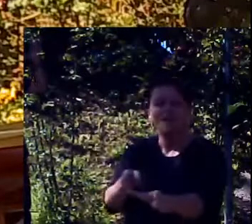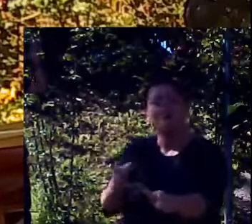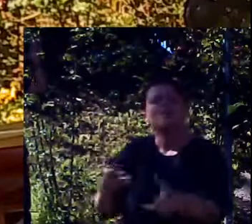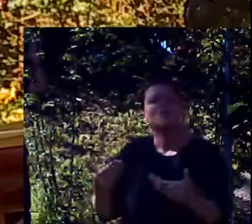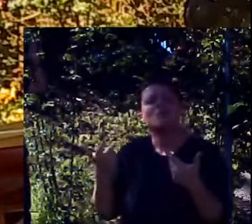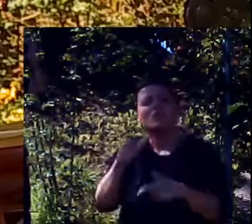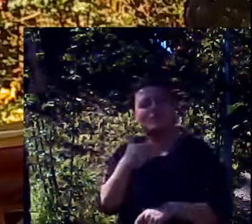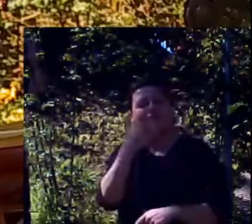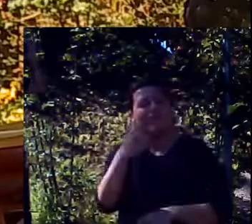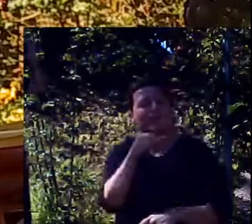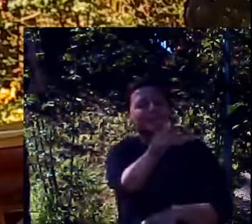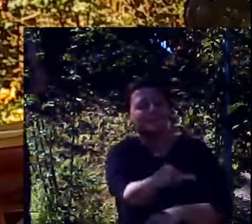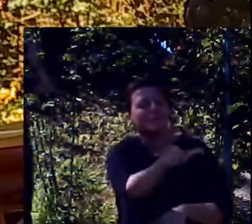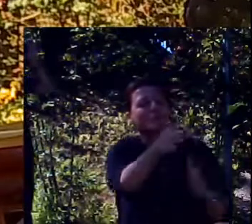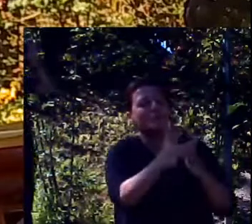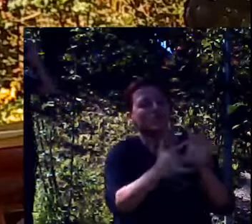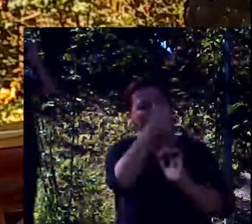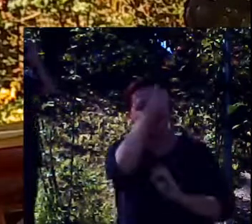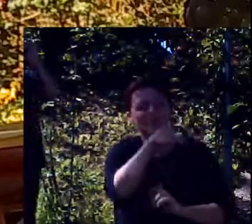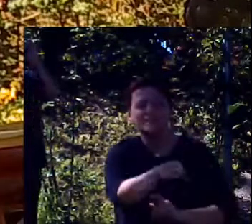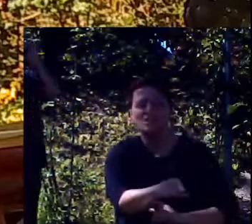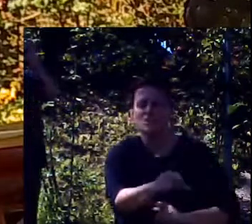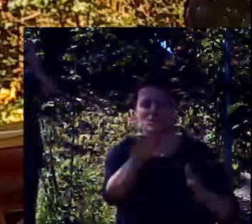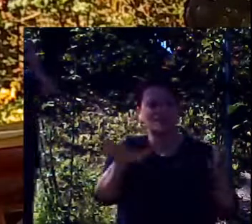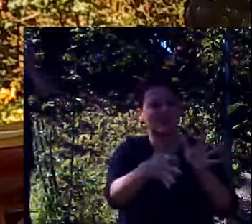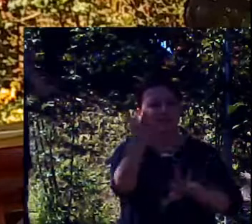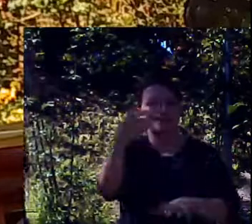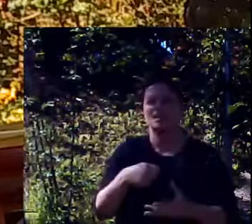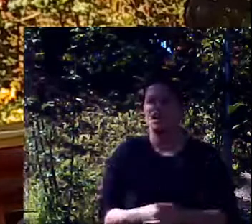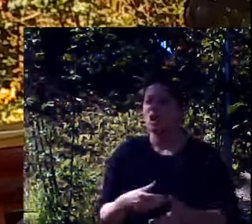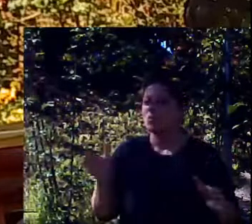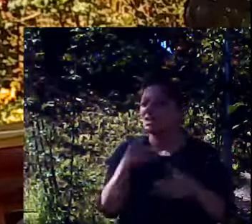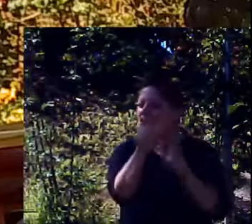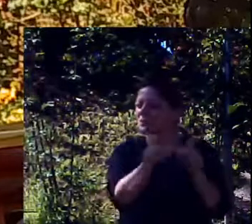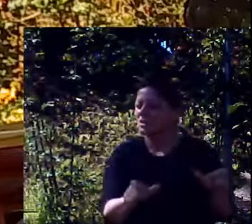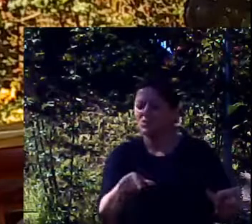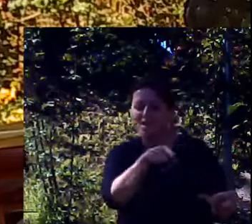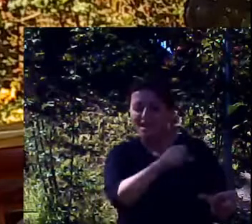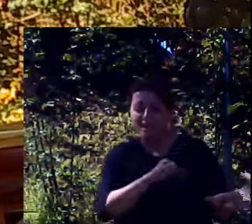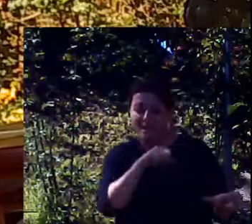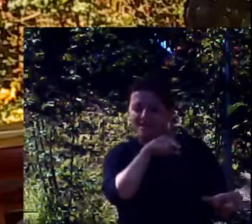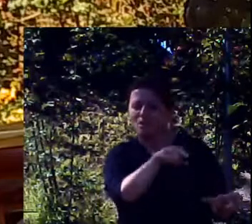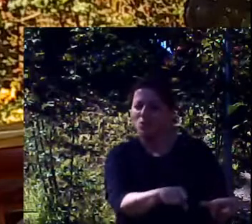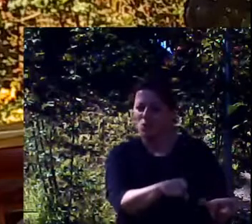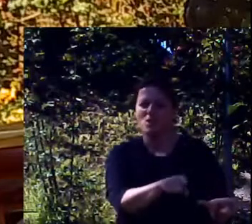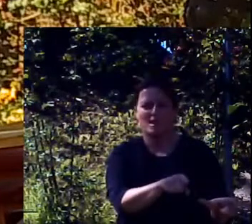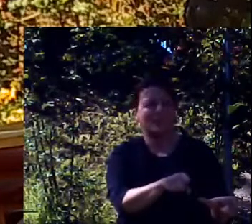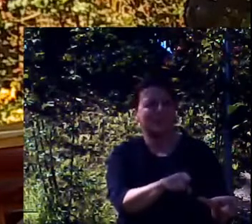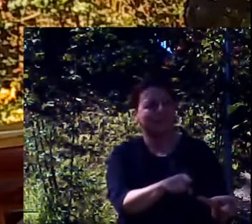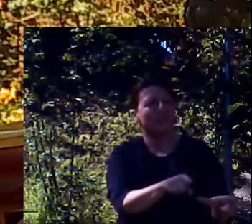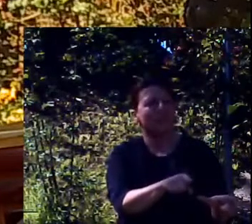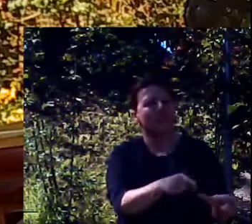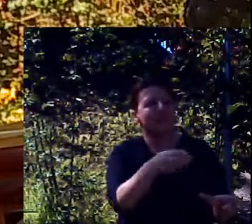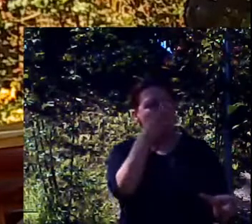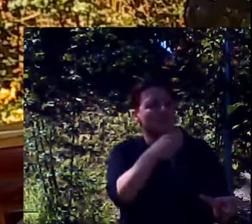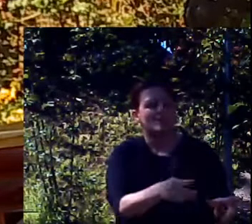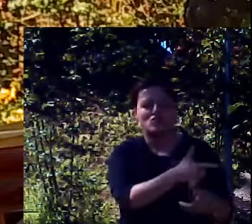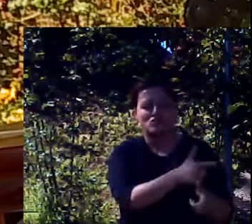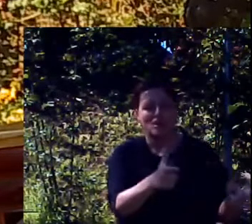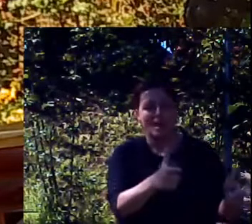mezzo di lui che crede in lui non è condannato ma chi non crede è già stato condannato